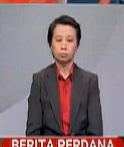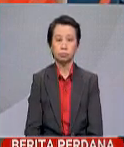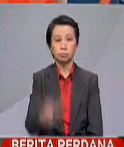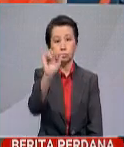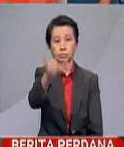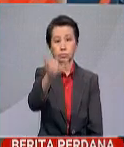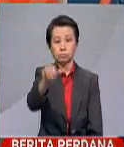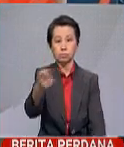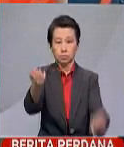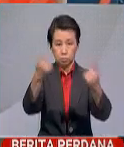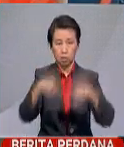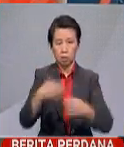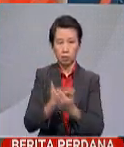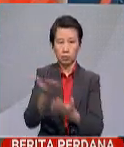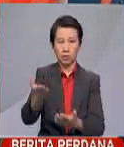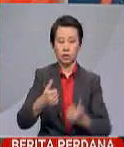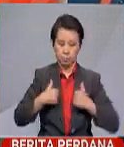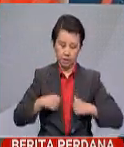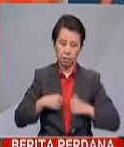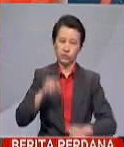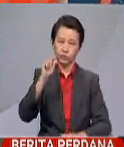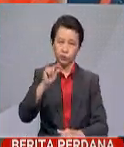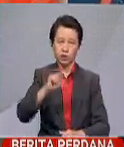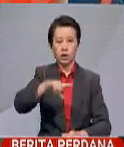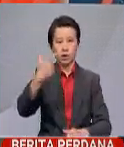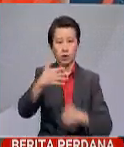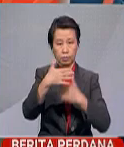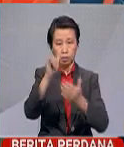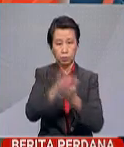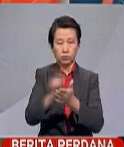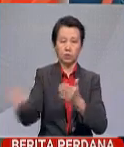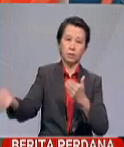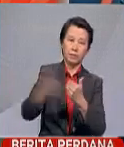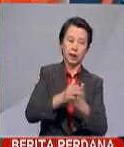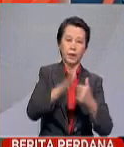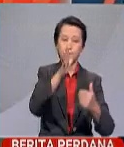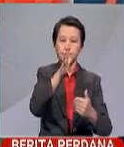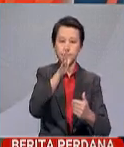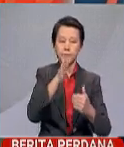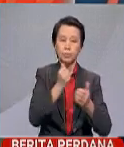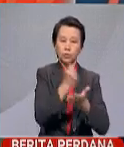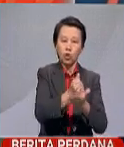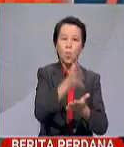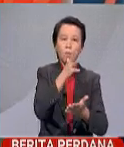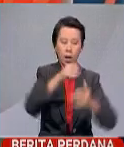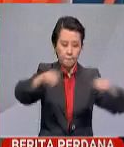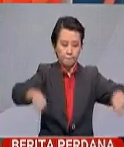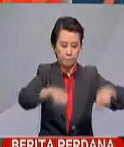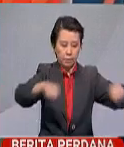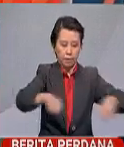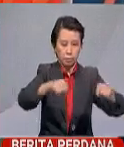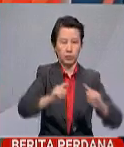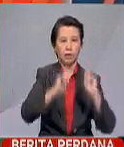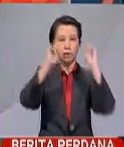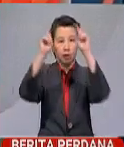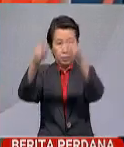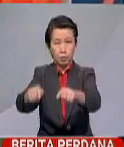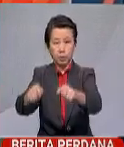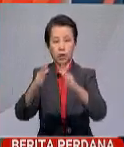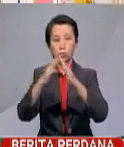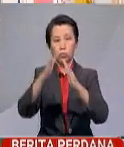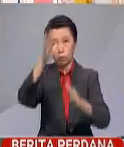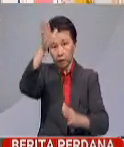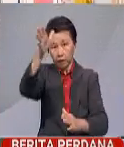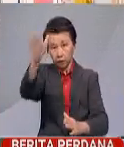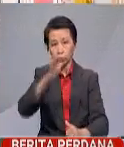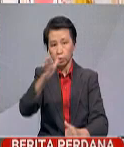Yalah, datang Bali beli baju sikit and then continue, then lepas tu kena balik tolong mama masak, semua pergi rumah datuk nenek